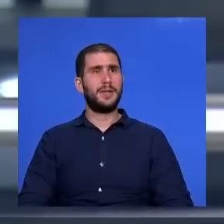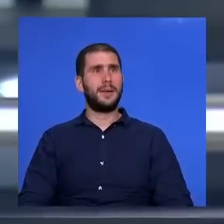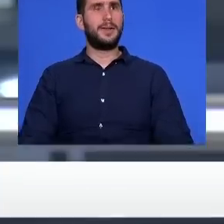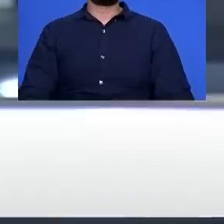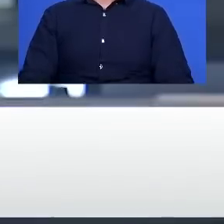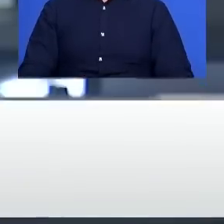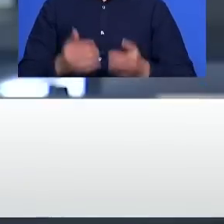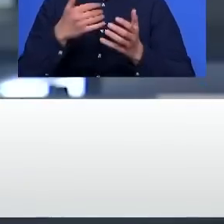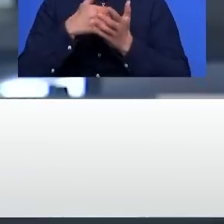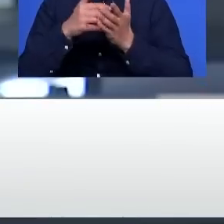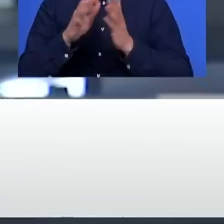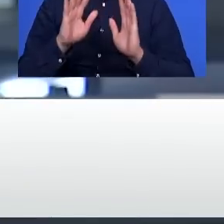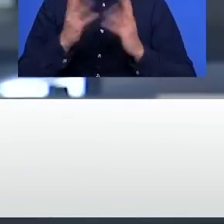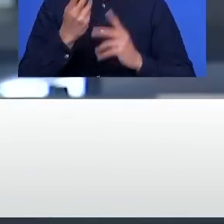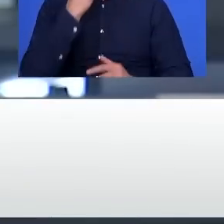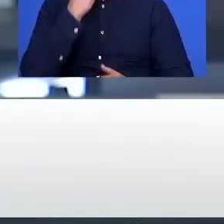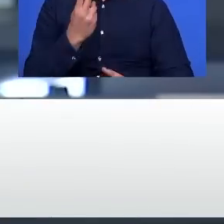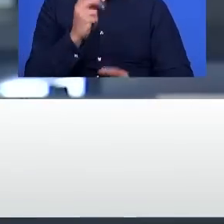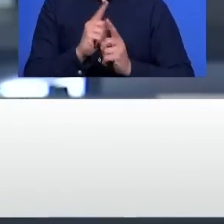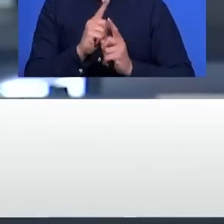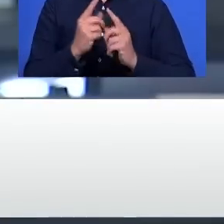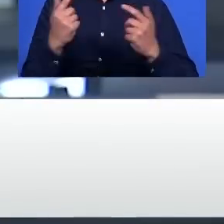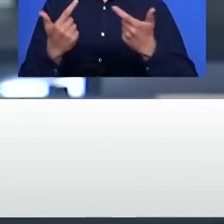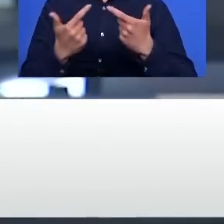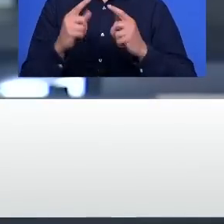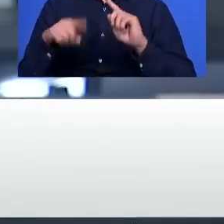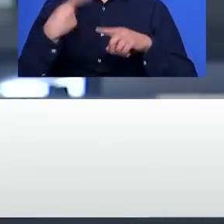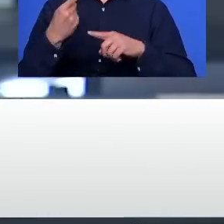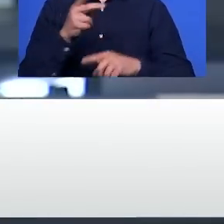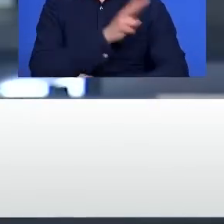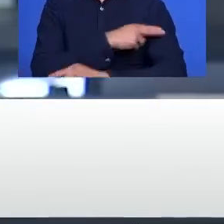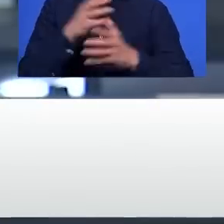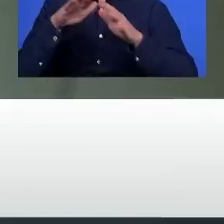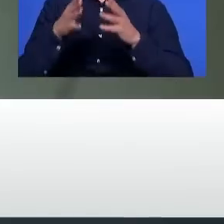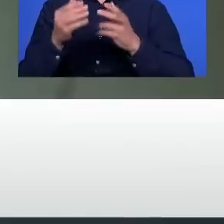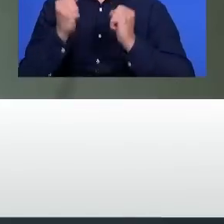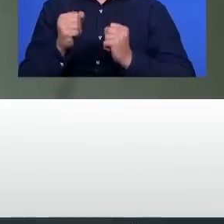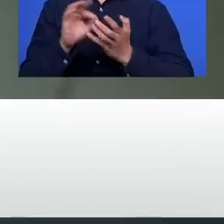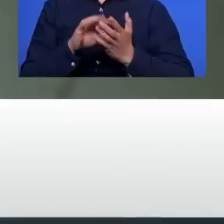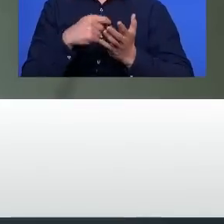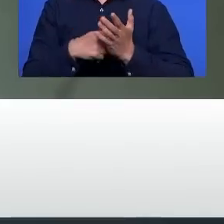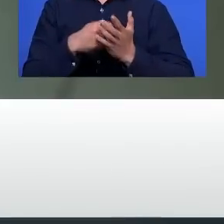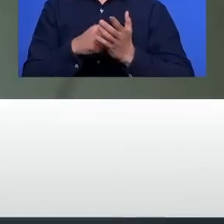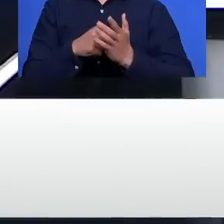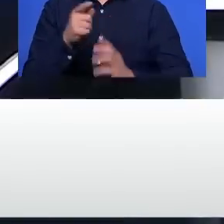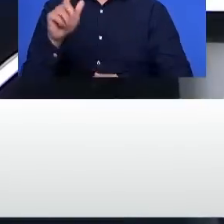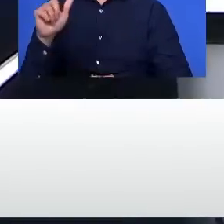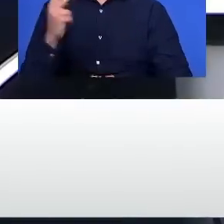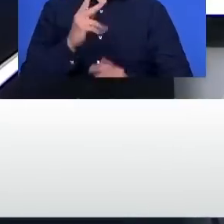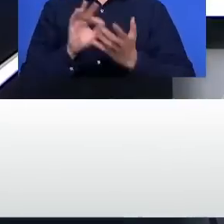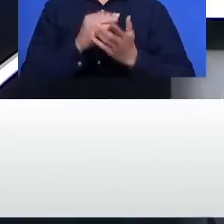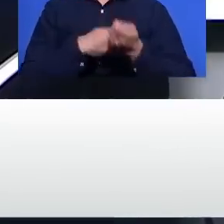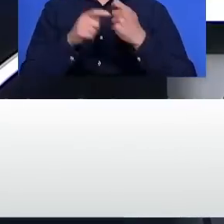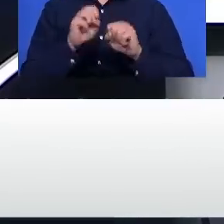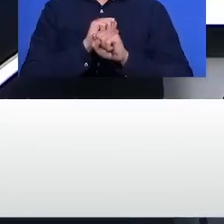ואנחנו ממשיכים במה שנראה כמו הקרב הבא בין המשטרה וגופי הביטחון למשרד האוצר. ליאל קייזר, כתבתנו לענייני כלכלה, את